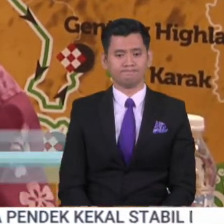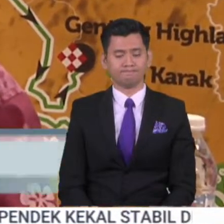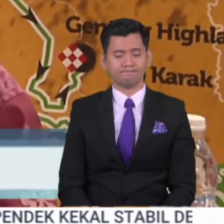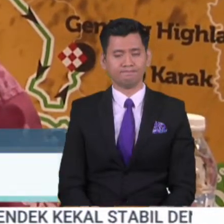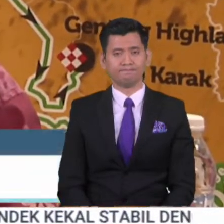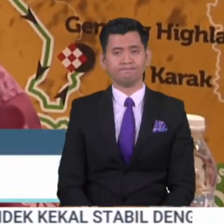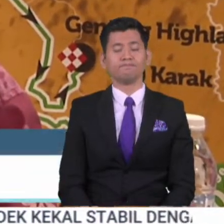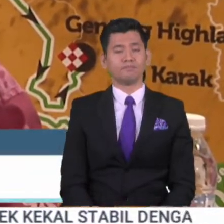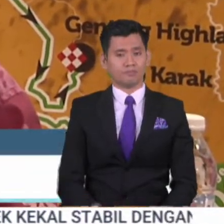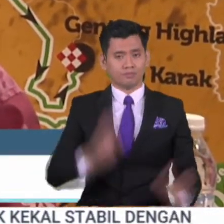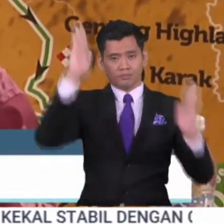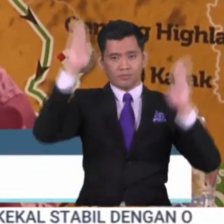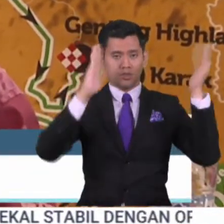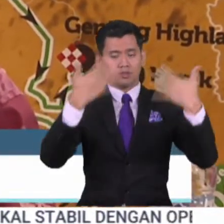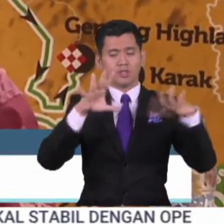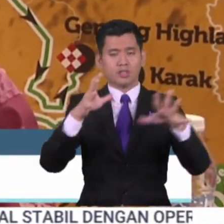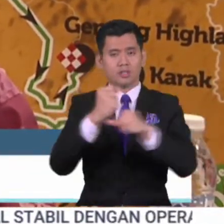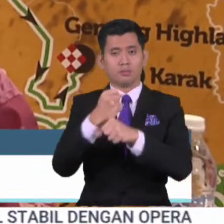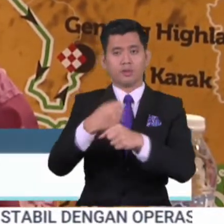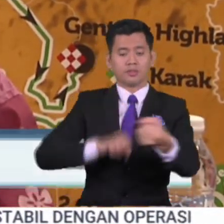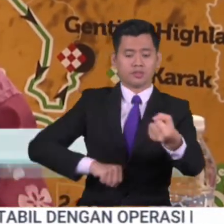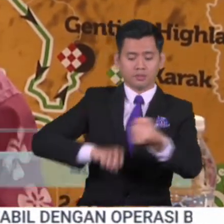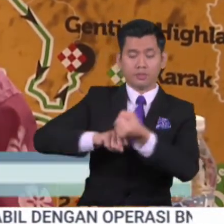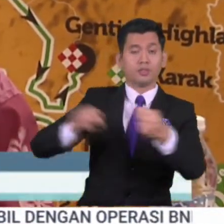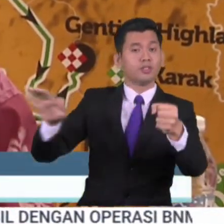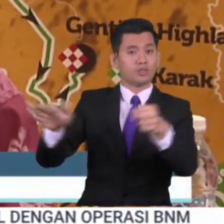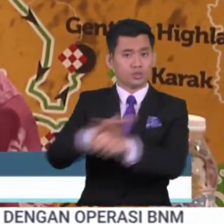itu sudah mendapat jam